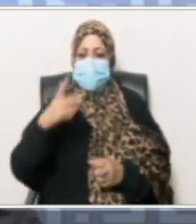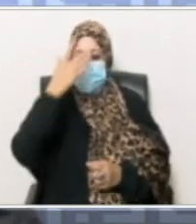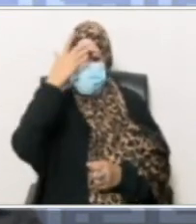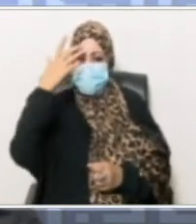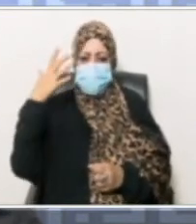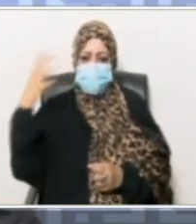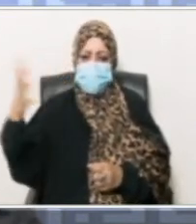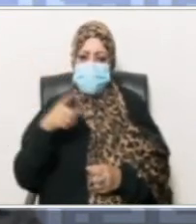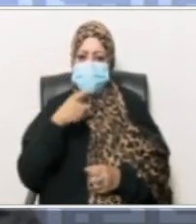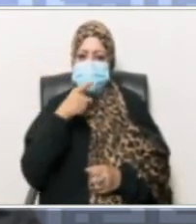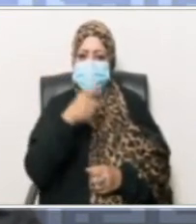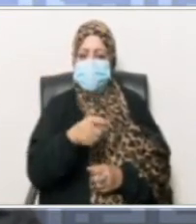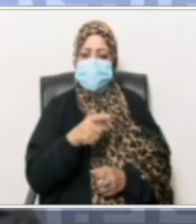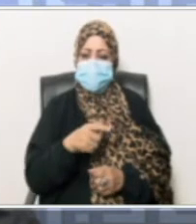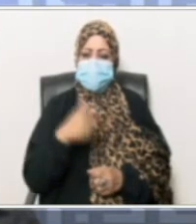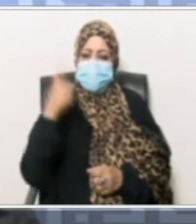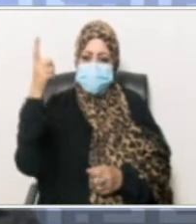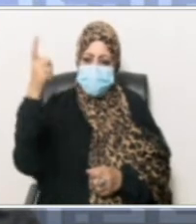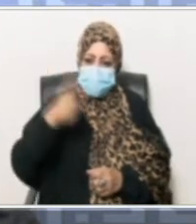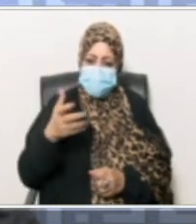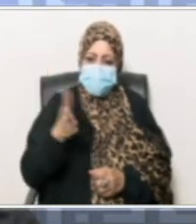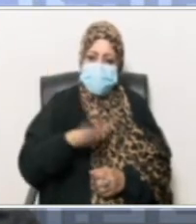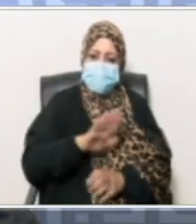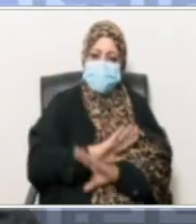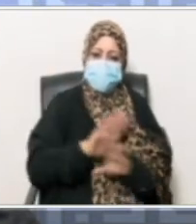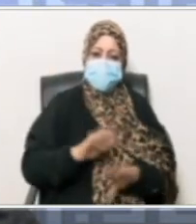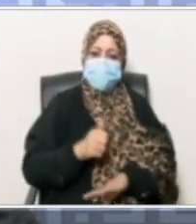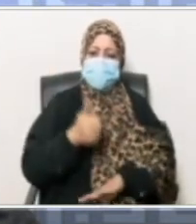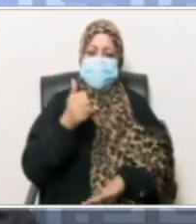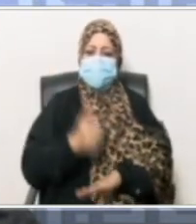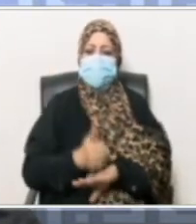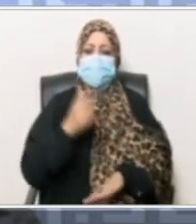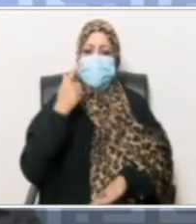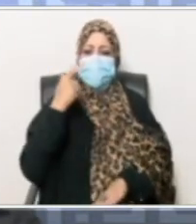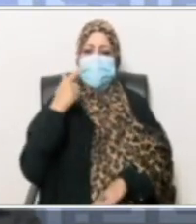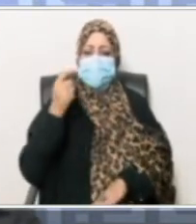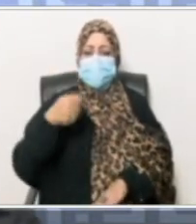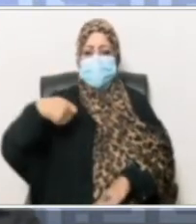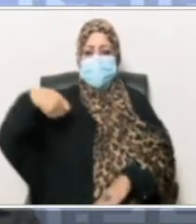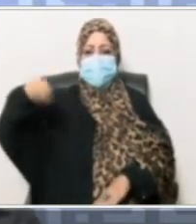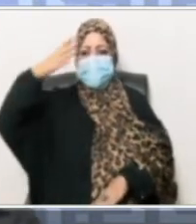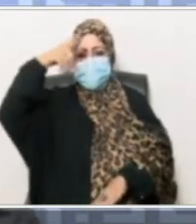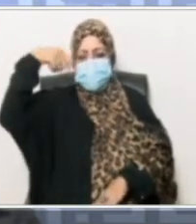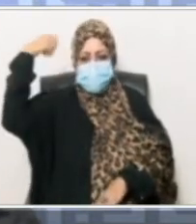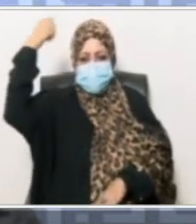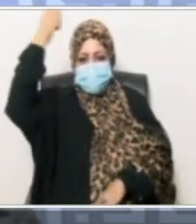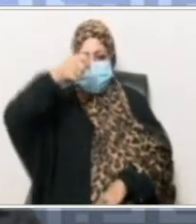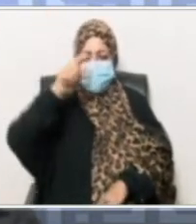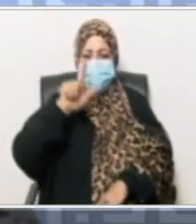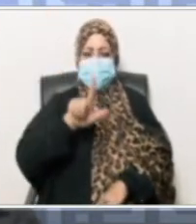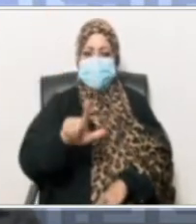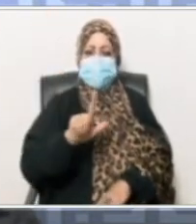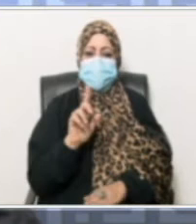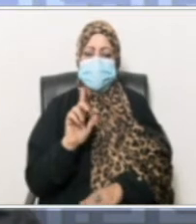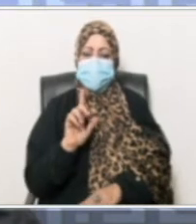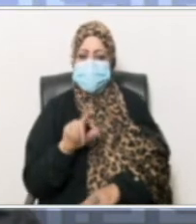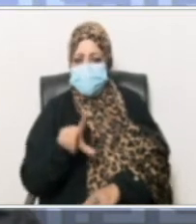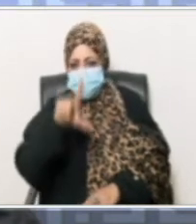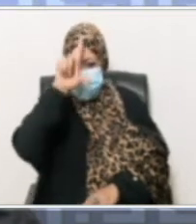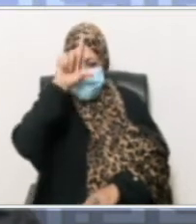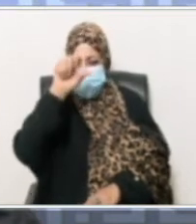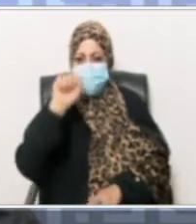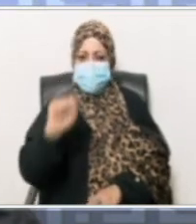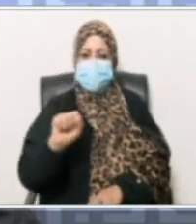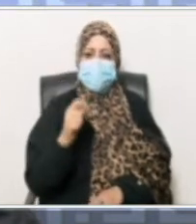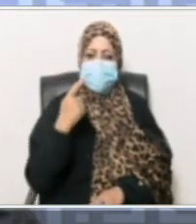الأمراء له وجهة في ذلك. ولكن كان الأمراء قديما في